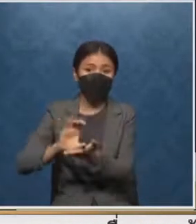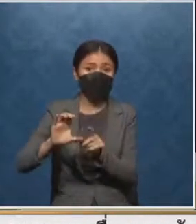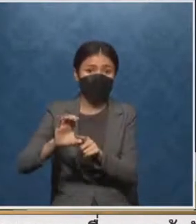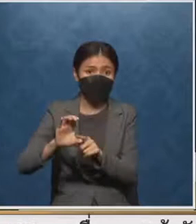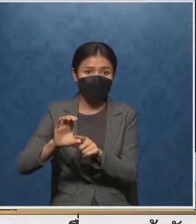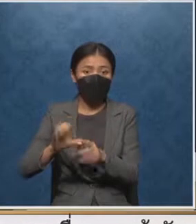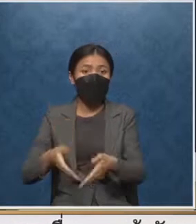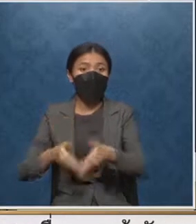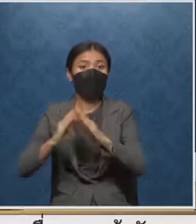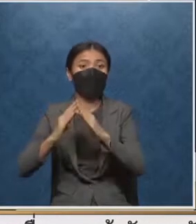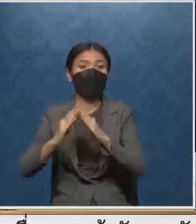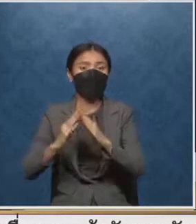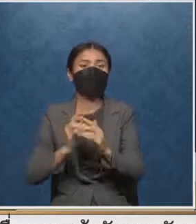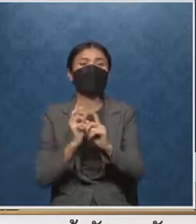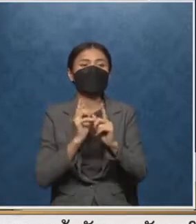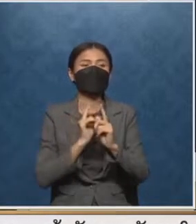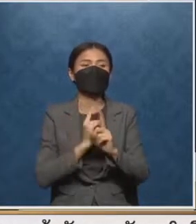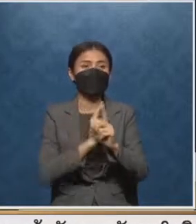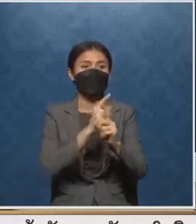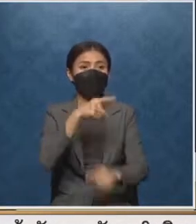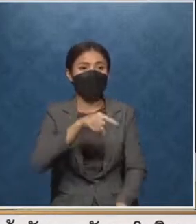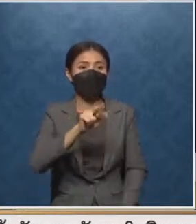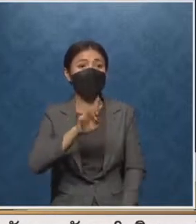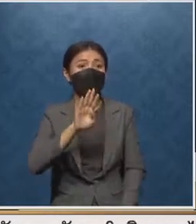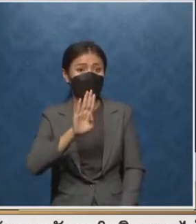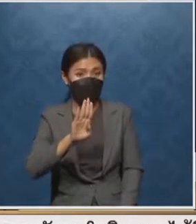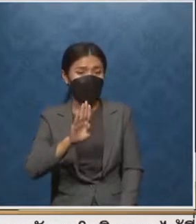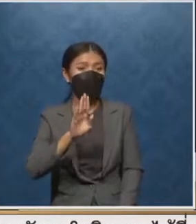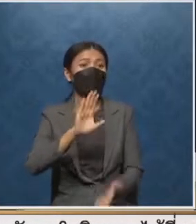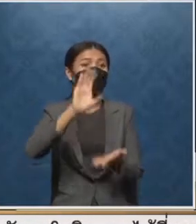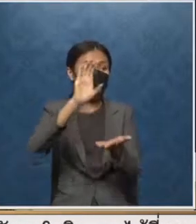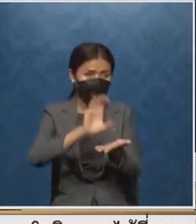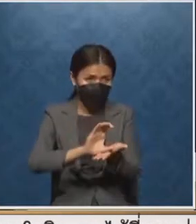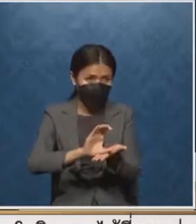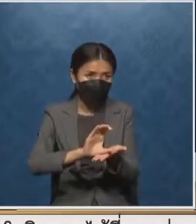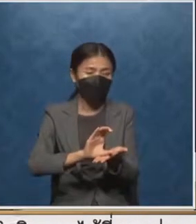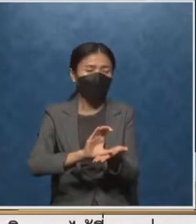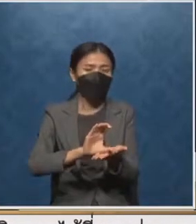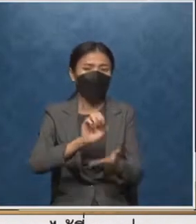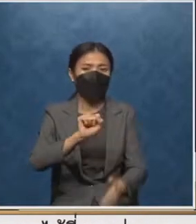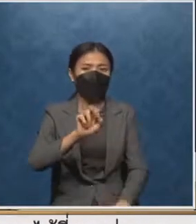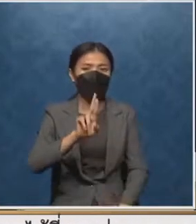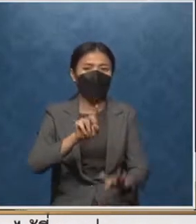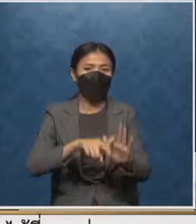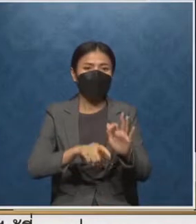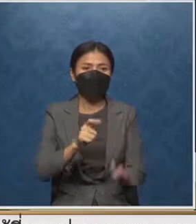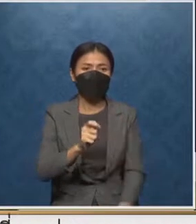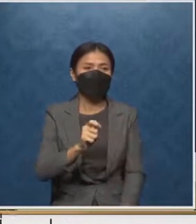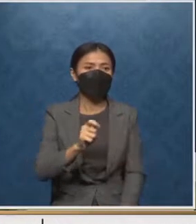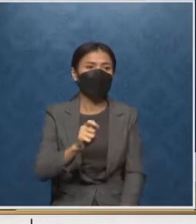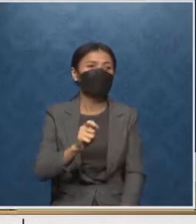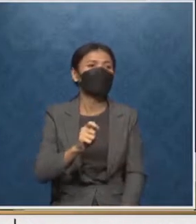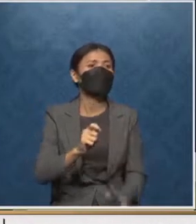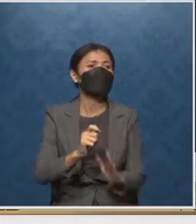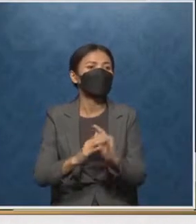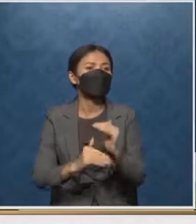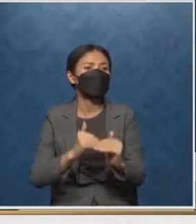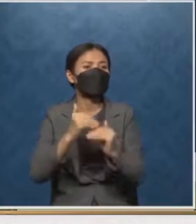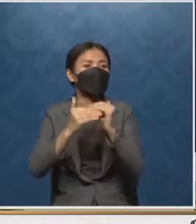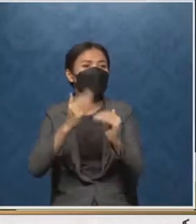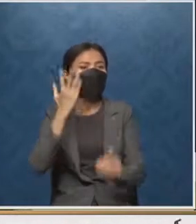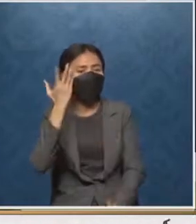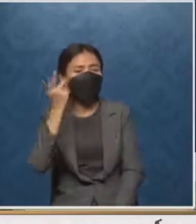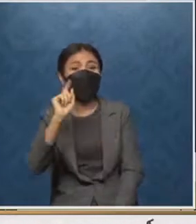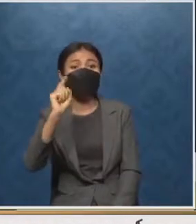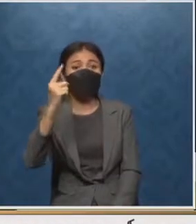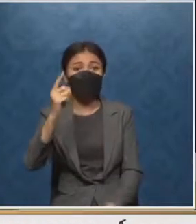พ.ร.บ.กองทุนพัฒนาสื่อปลอดภัยและสร้างสรรค์พ.ศ.2558ส่วนหนึ่งที่เพิ่